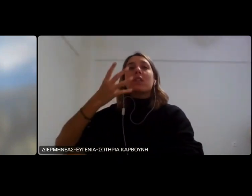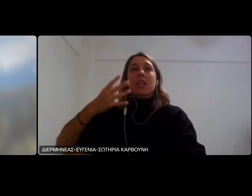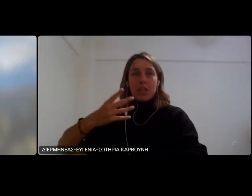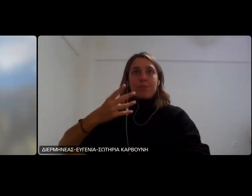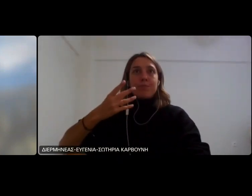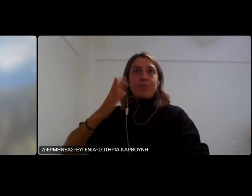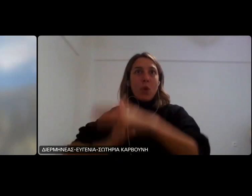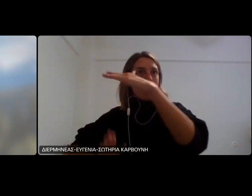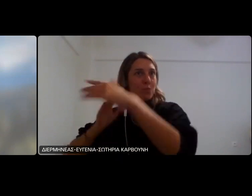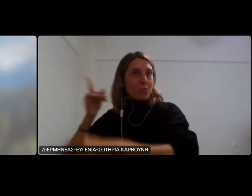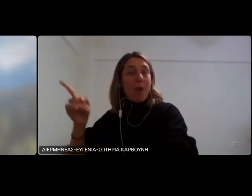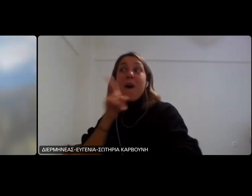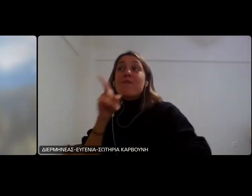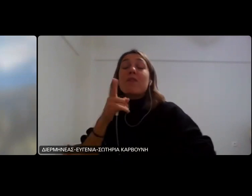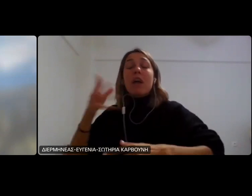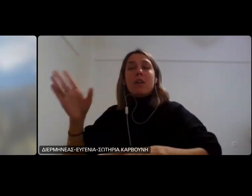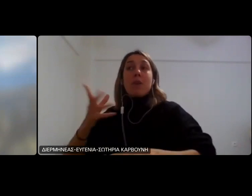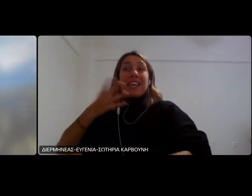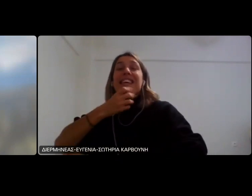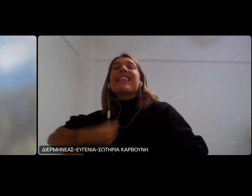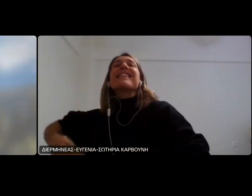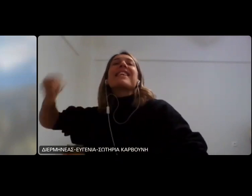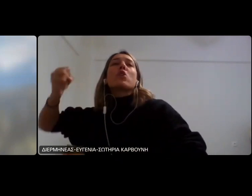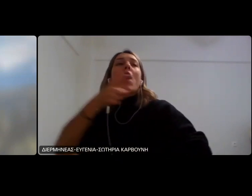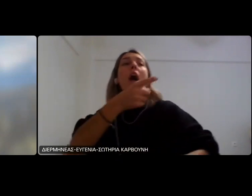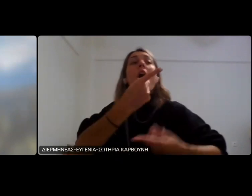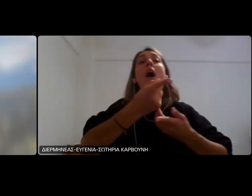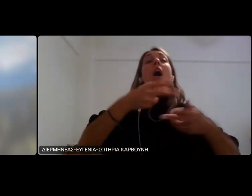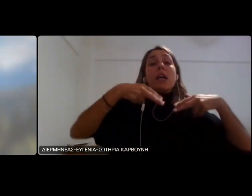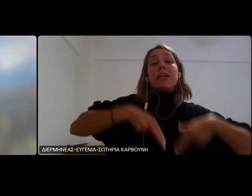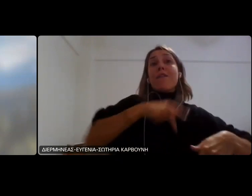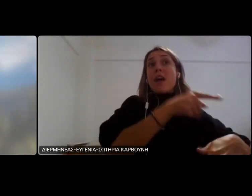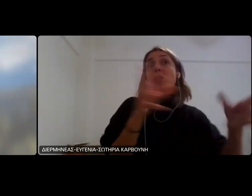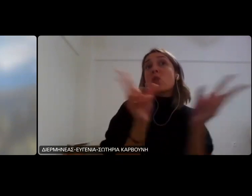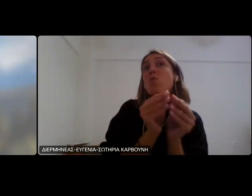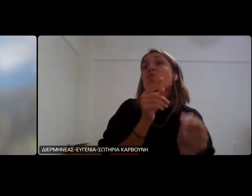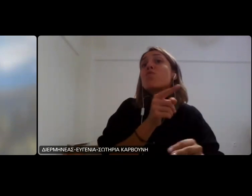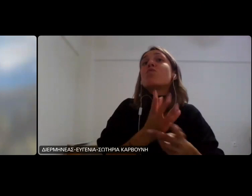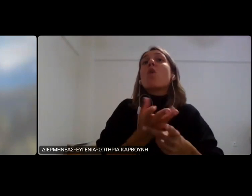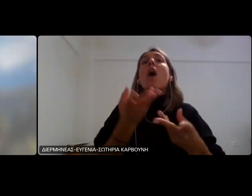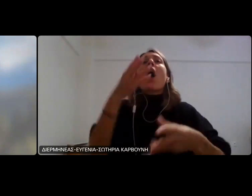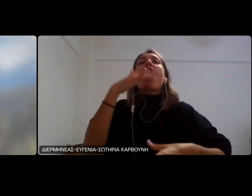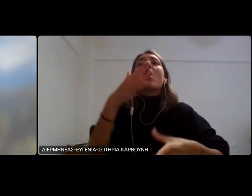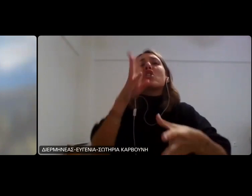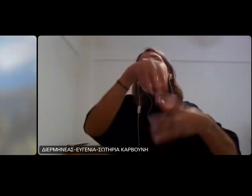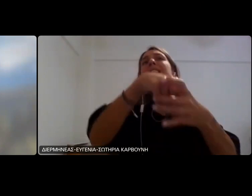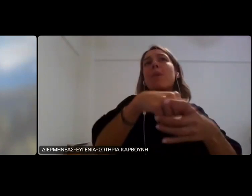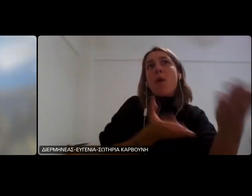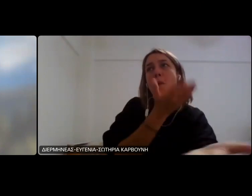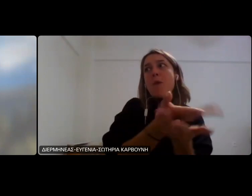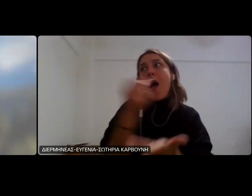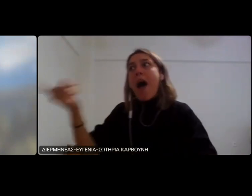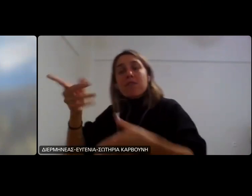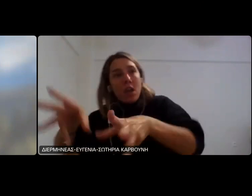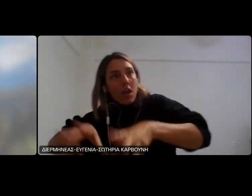υιοθέτησε την πρόταση της κυβέρνησης για την εξάλληψη της συμπεριληπτικής γλώσσας. Αυτό στη Γαλλία, που η Γαλλία ξέρετε ότι